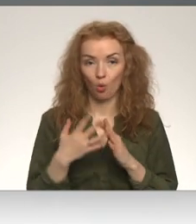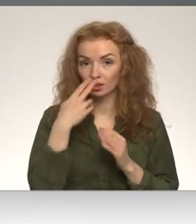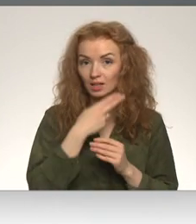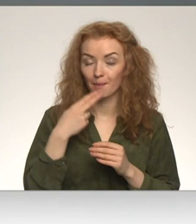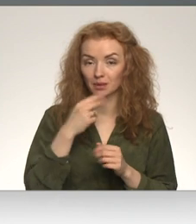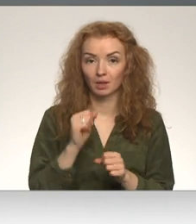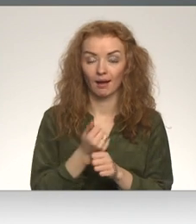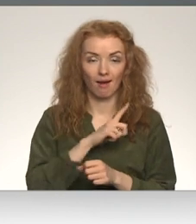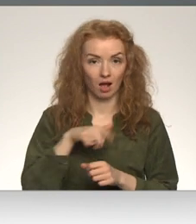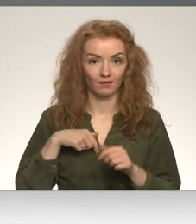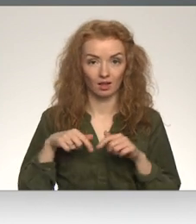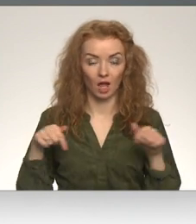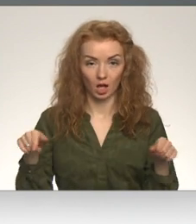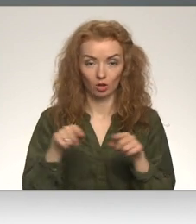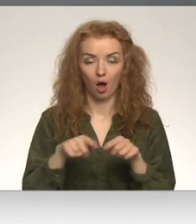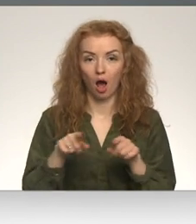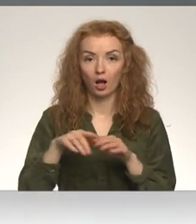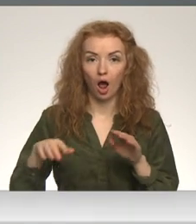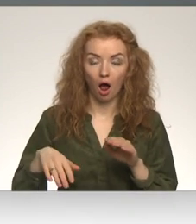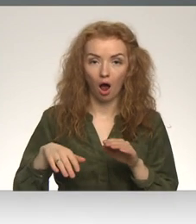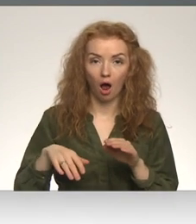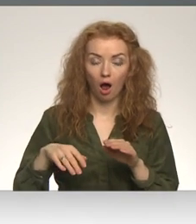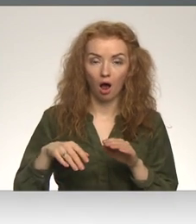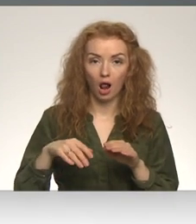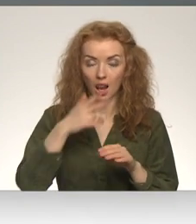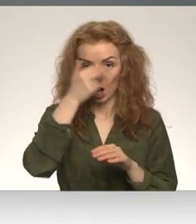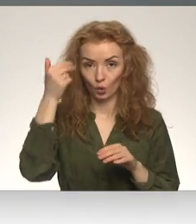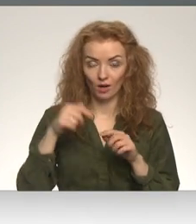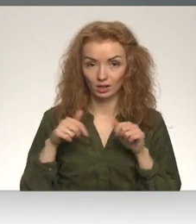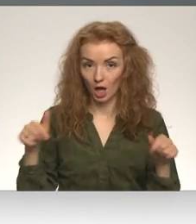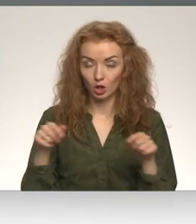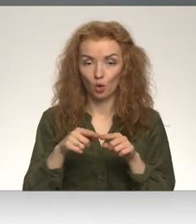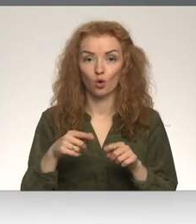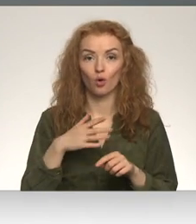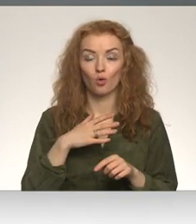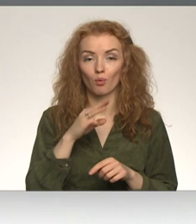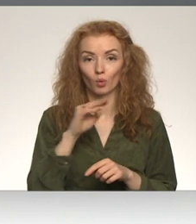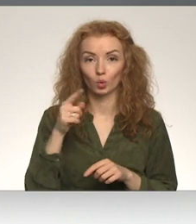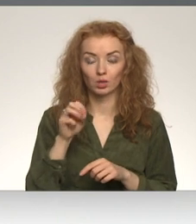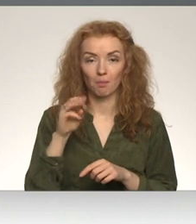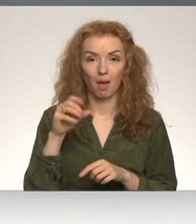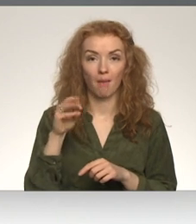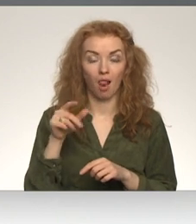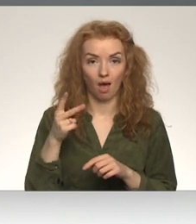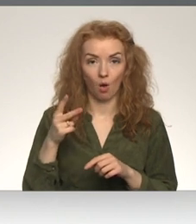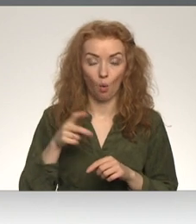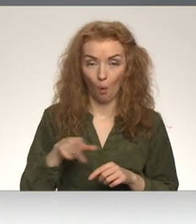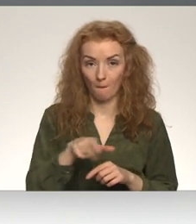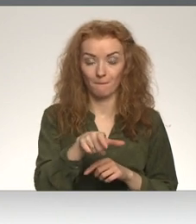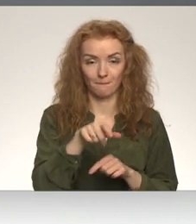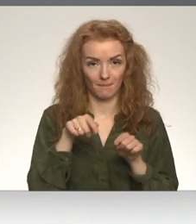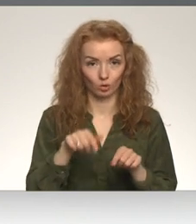tikai Latvijas teritorijā, bet arī Augšticē Lietuvas teritorijā, tad mūsu Mēmele, tas ir upes, kur ūdeņi